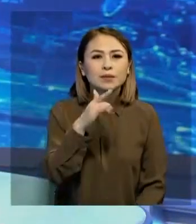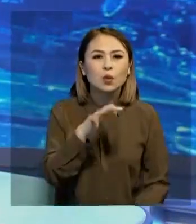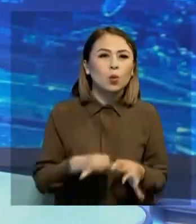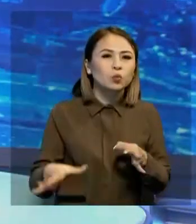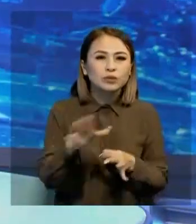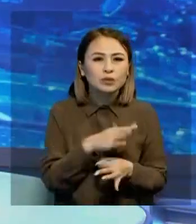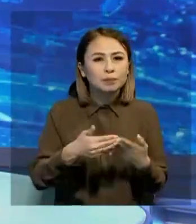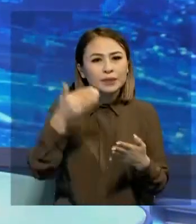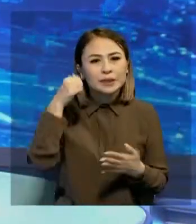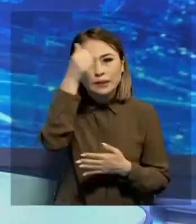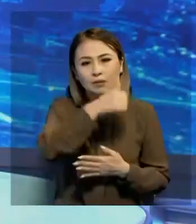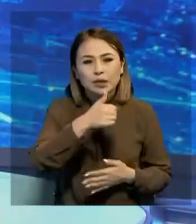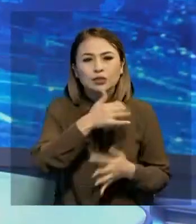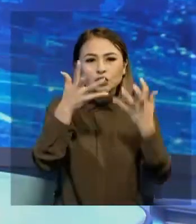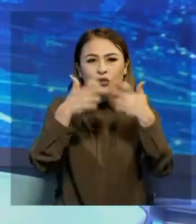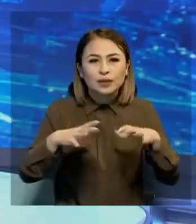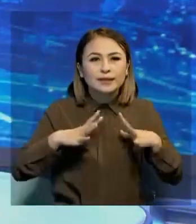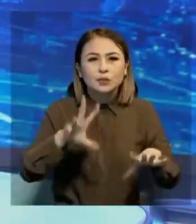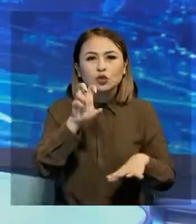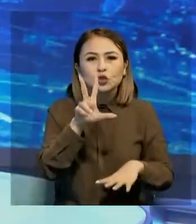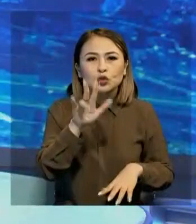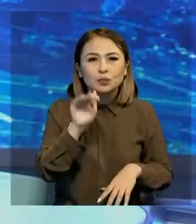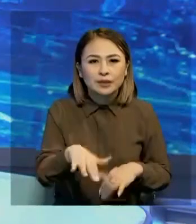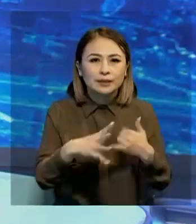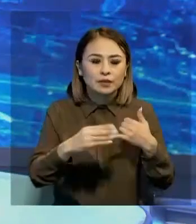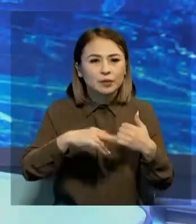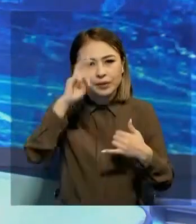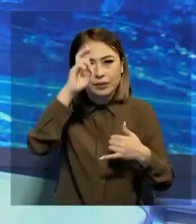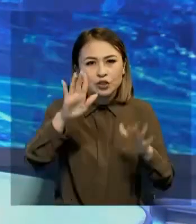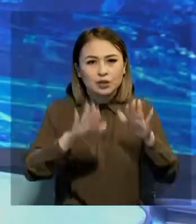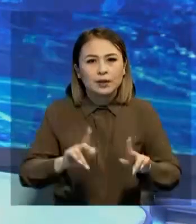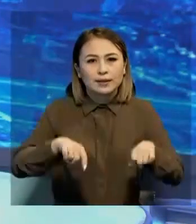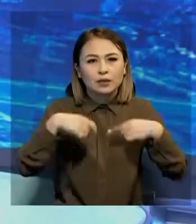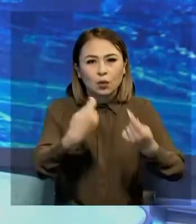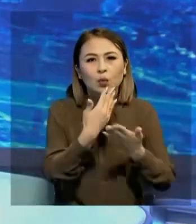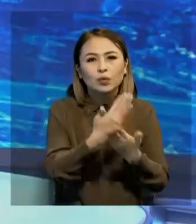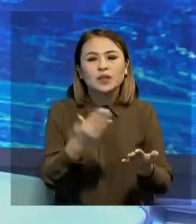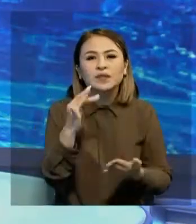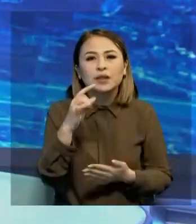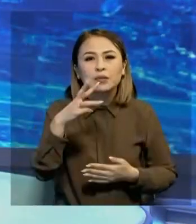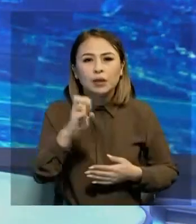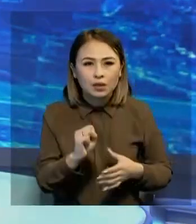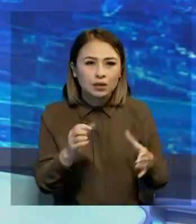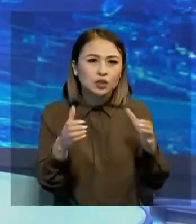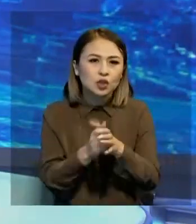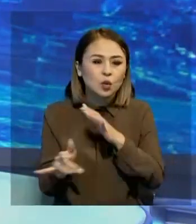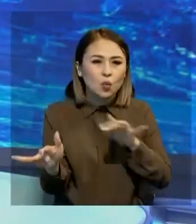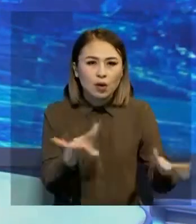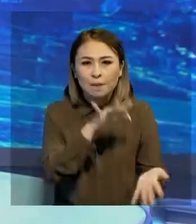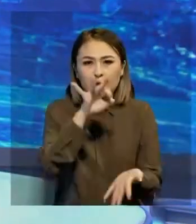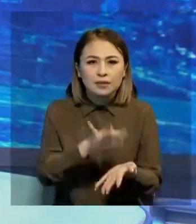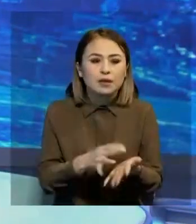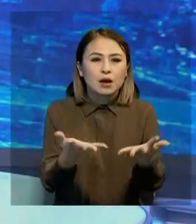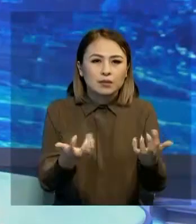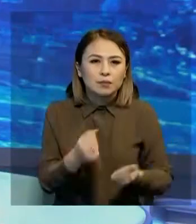Маңғыстау облысында былтыр игерілмеген 303 мың гектар жер мемлекет меншігіне қайтарылды. Оның дені фермерлер ауыл